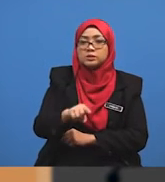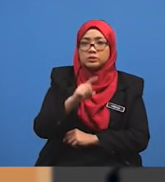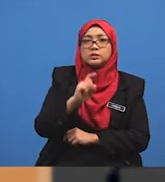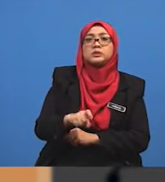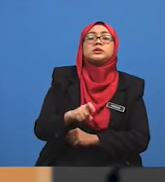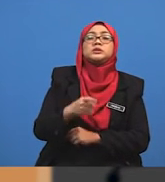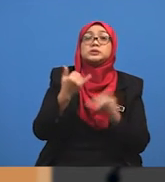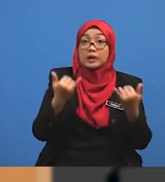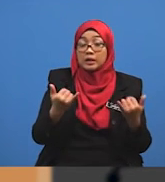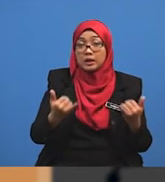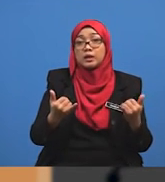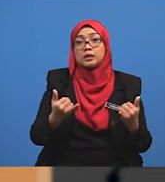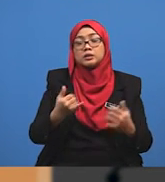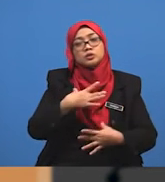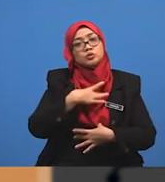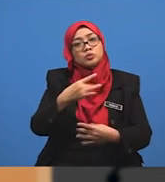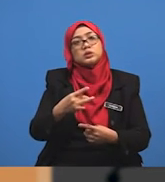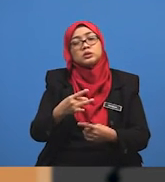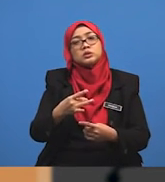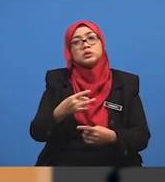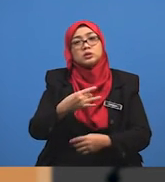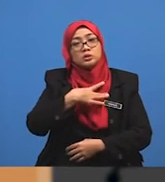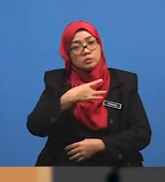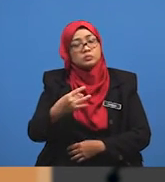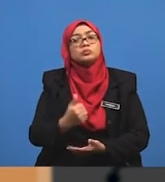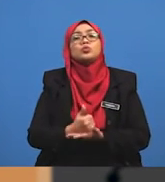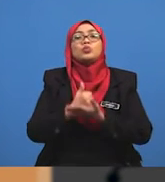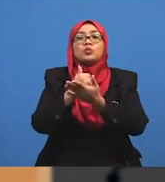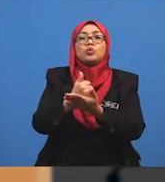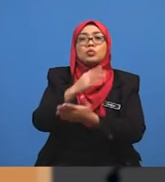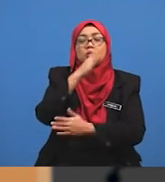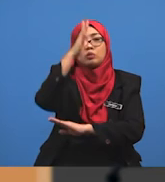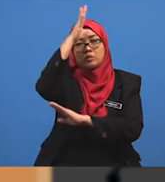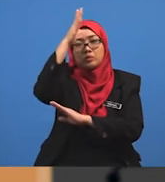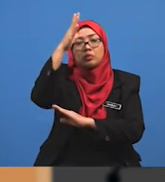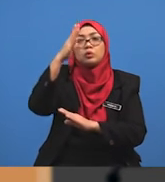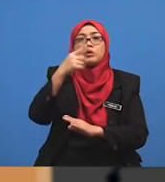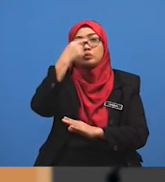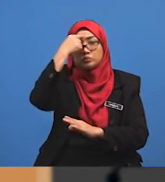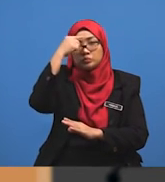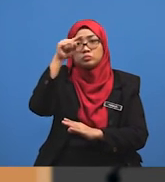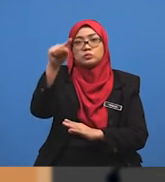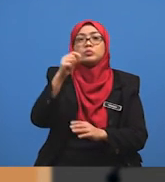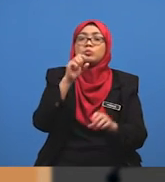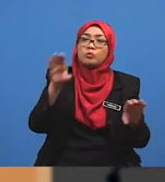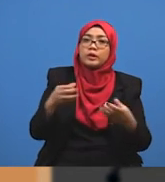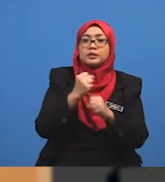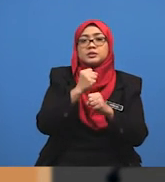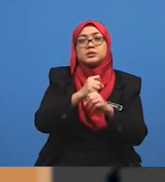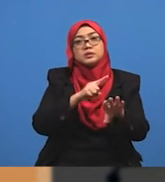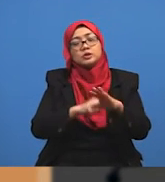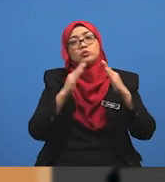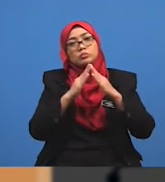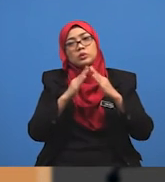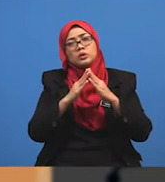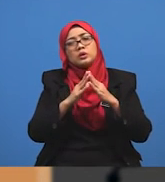rajin membantu ibu bapa kita, Pak Fajar. Dan ikhlaskanlah niat kita ketika membantu mereka. Semoga